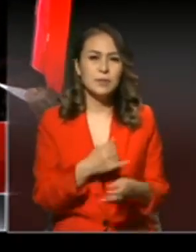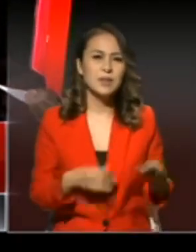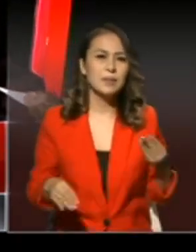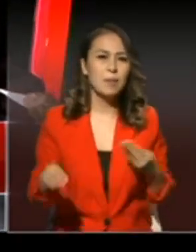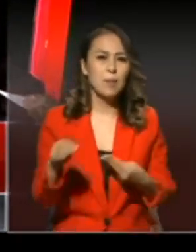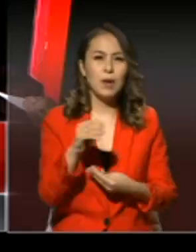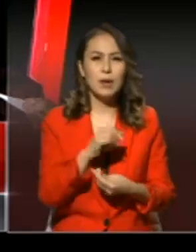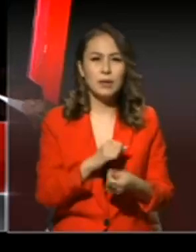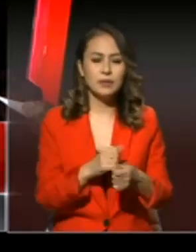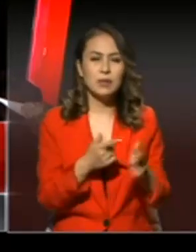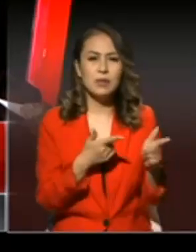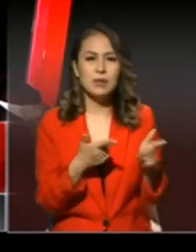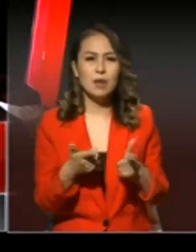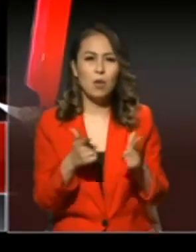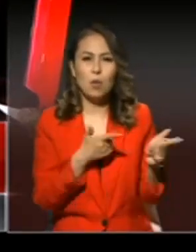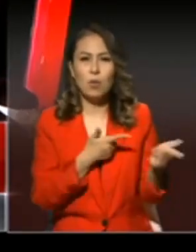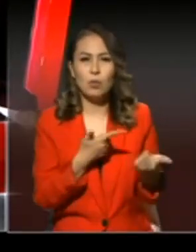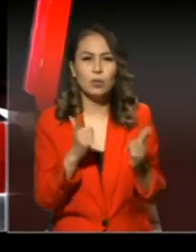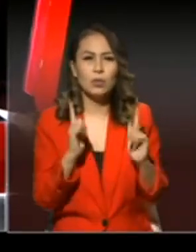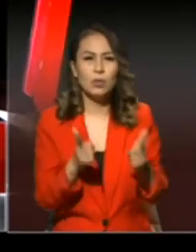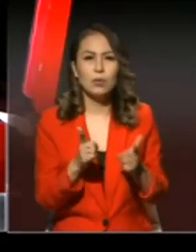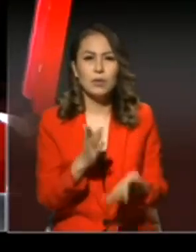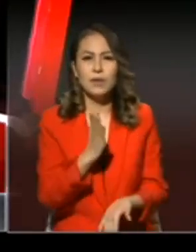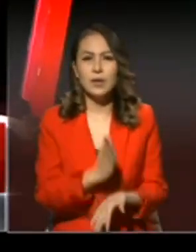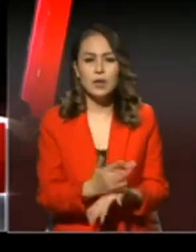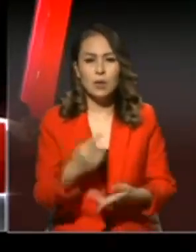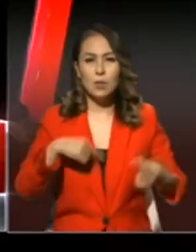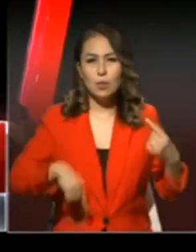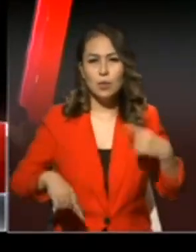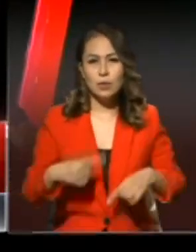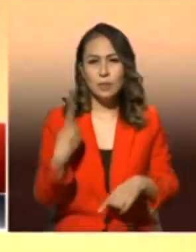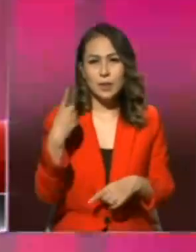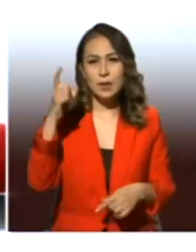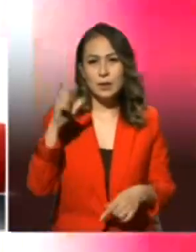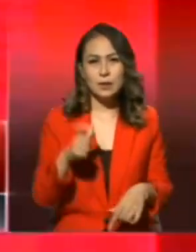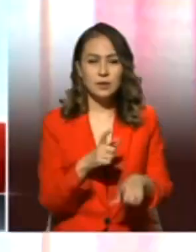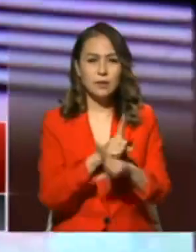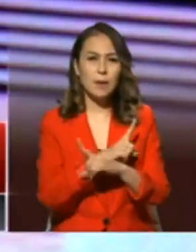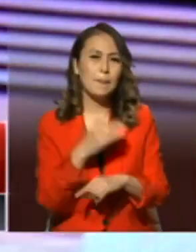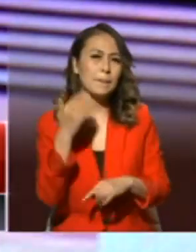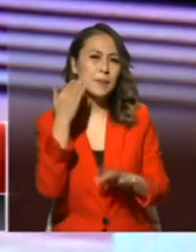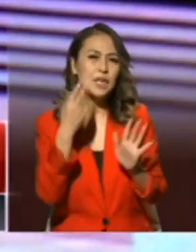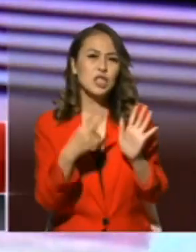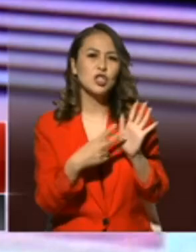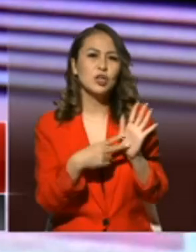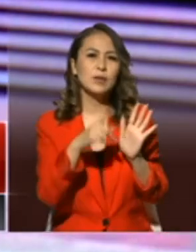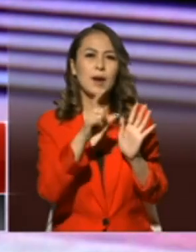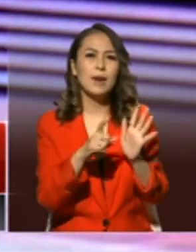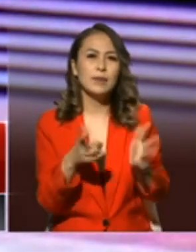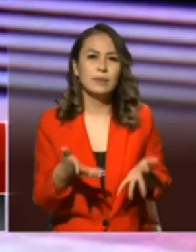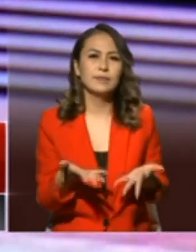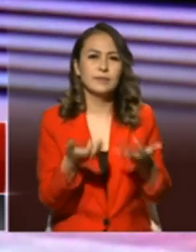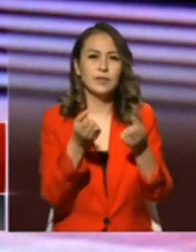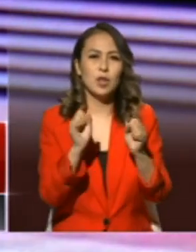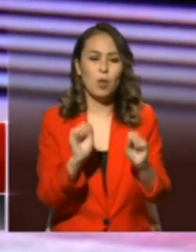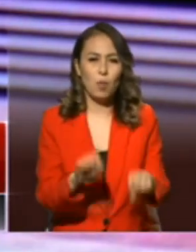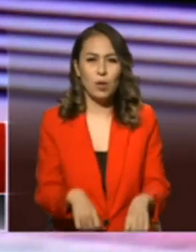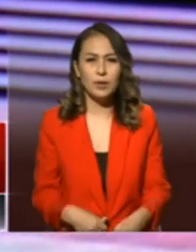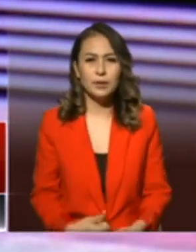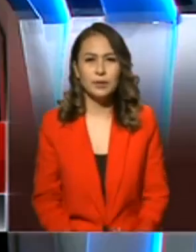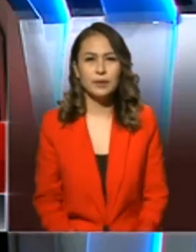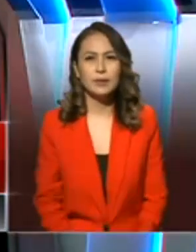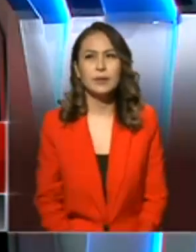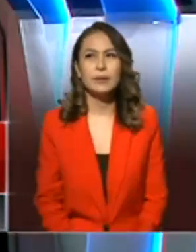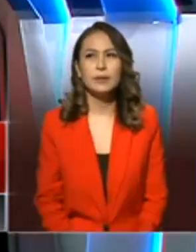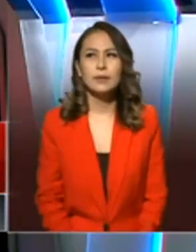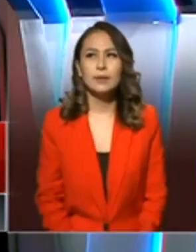бізге дайын органдар. Олар бір қайтыс болған адам шамамен 7 адамның өмірін сақтап қала алады. Ренжіп тұрсыз ғой, негізі